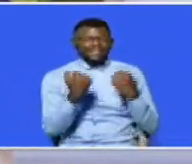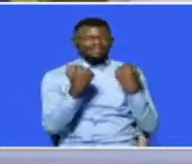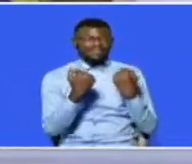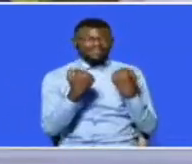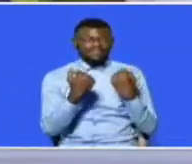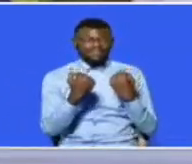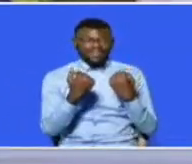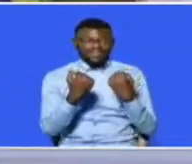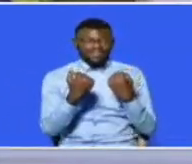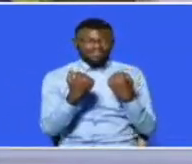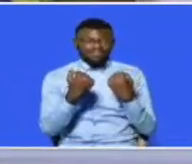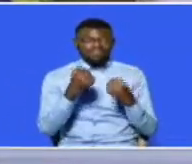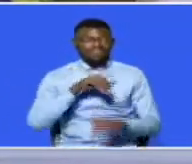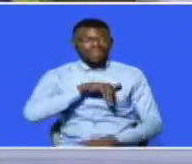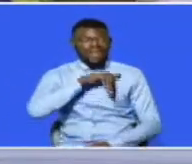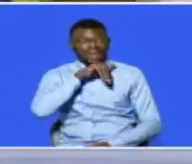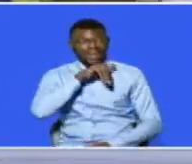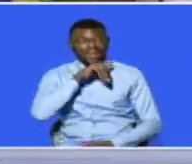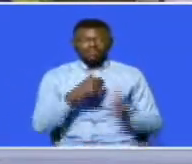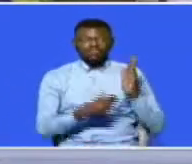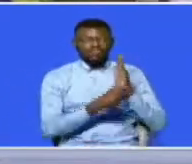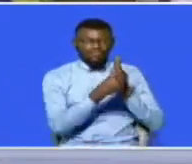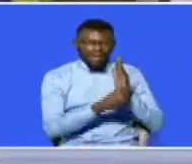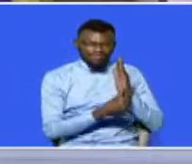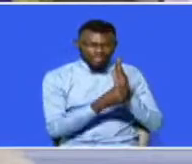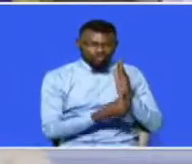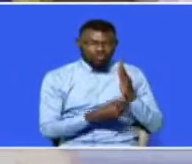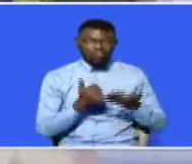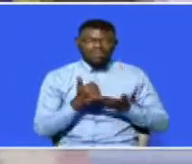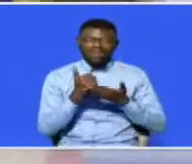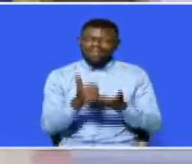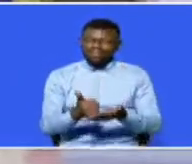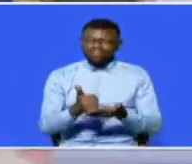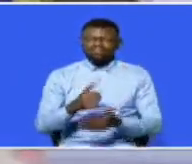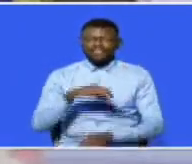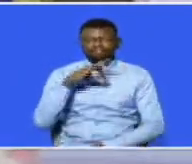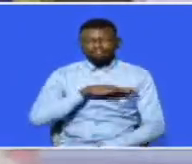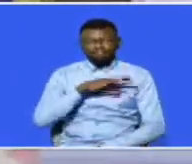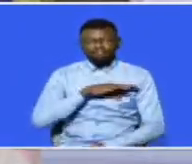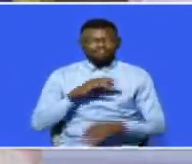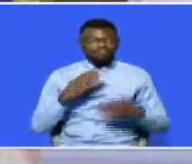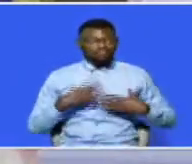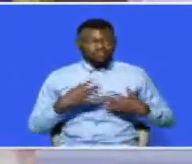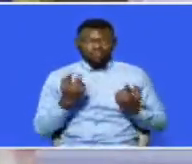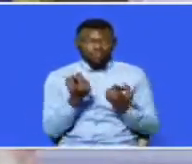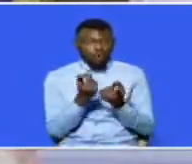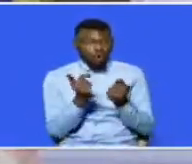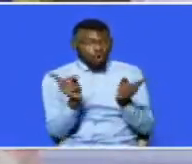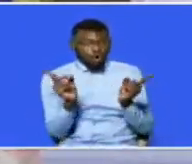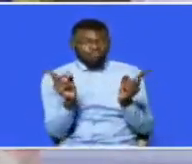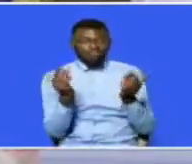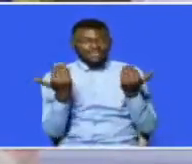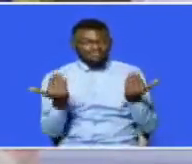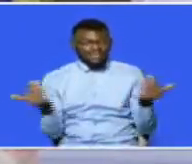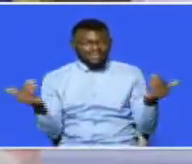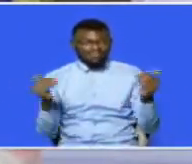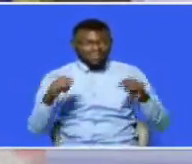na kitu kizuri kwa kila mtu kwa jamii. Iko na kitu kwa watoto wetu, si nimesema juu ya